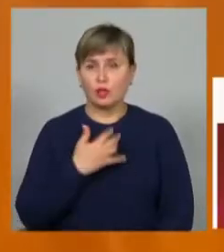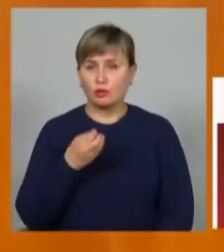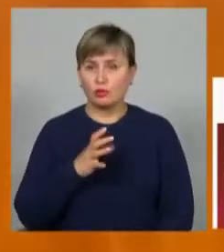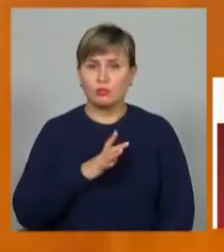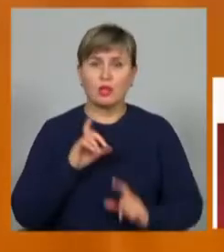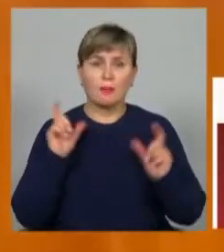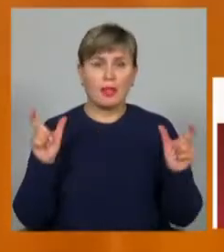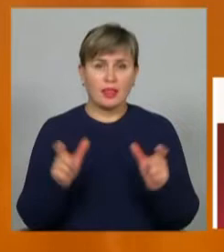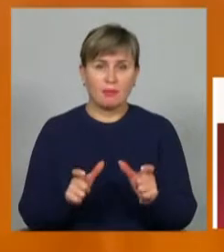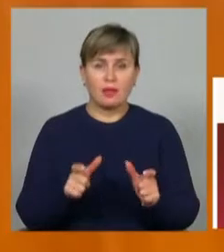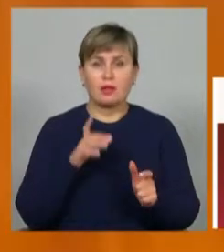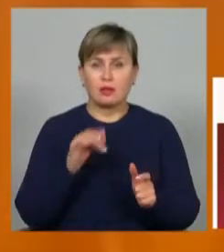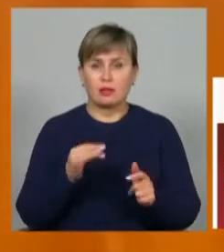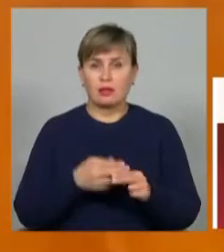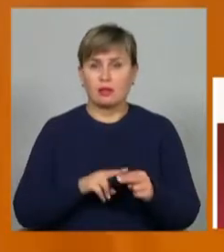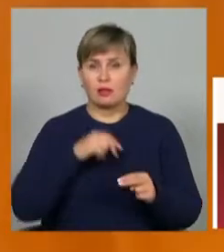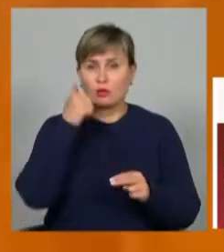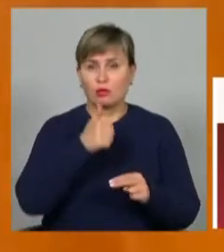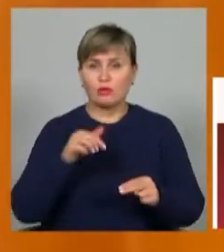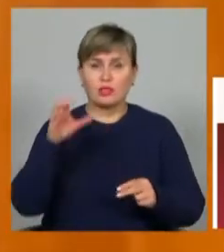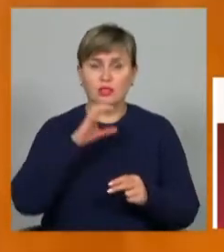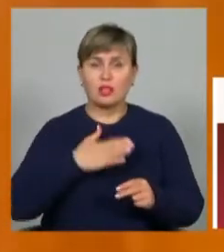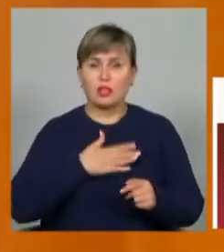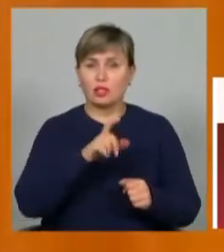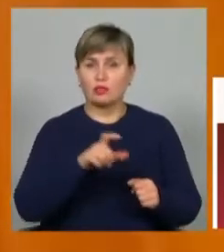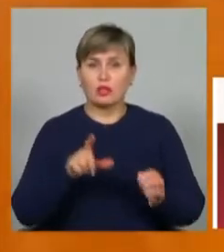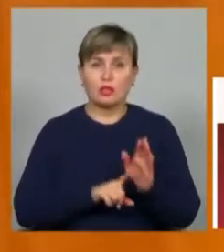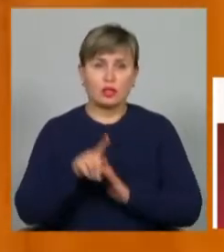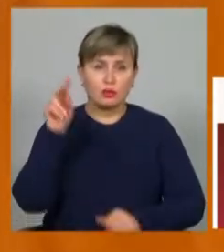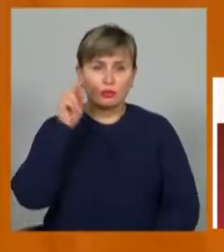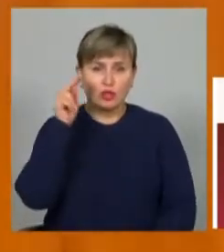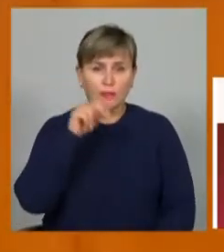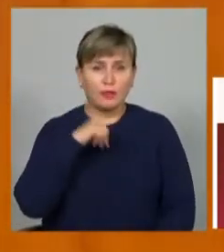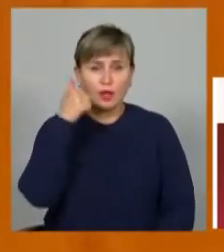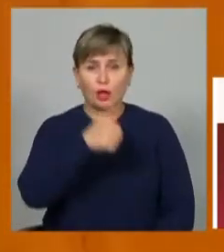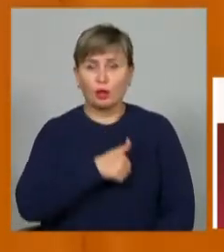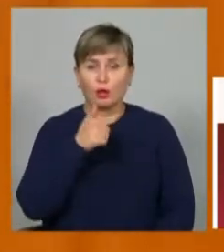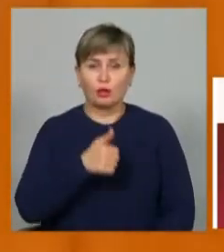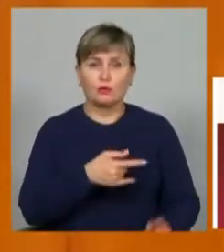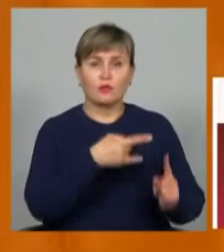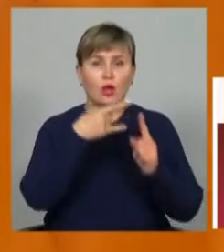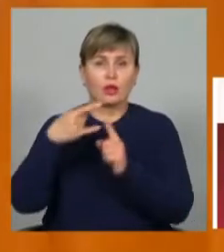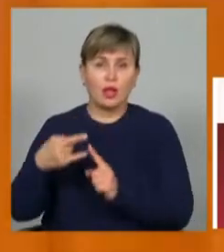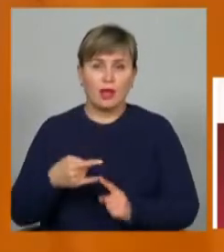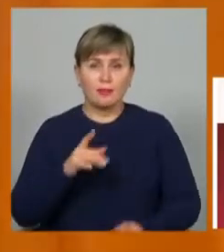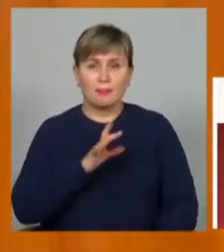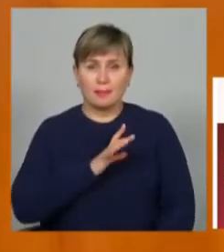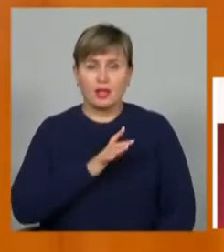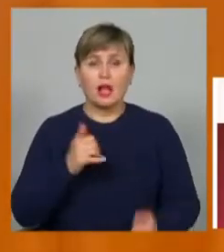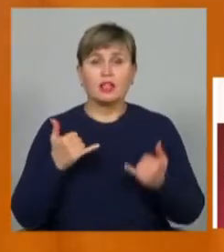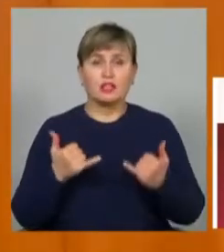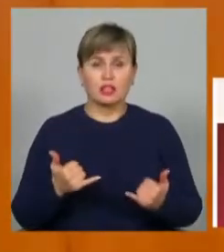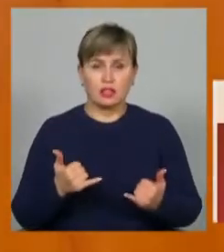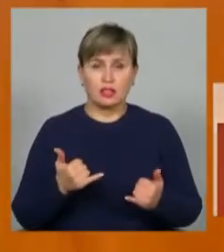и, конечно, этот год, наверное, в сентябре наши коллеги начинали учебный год в онлайн-режиме. А